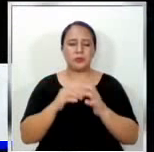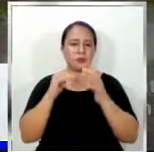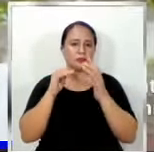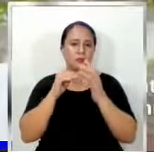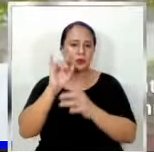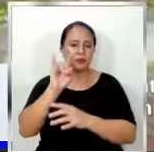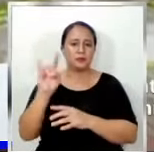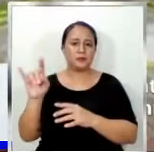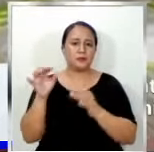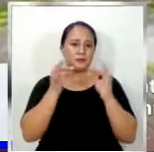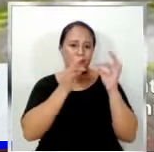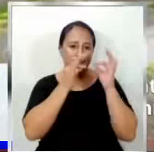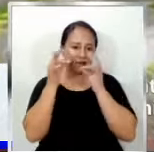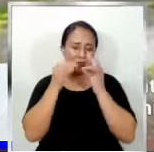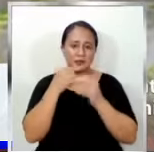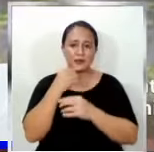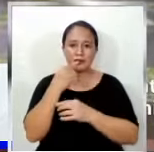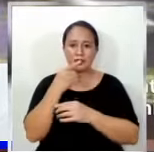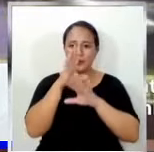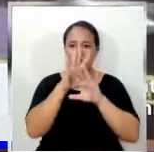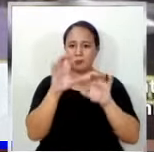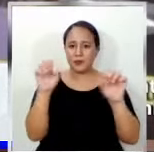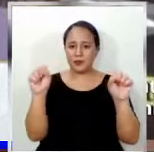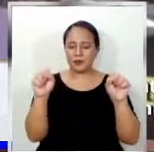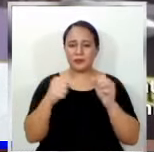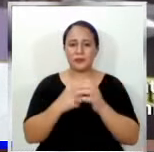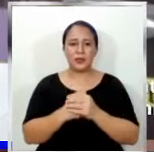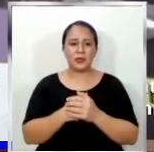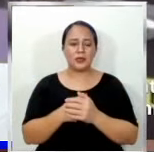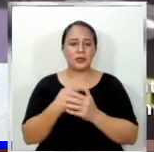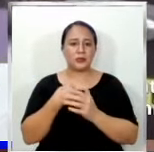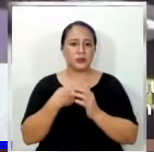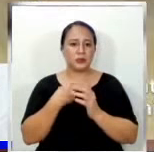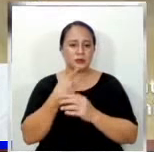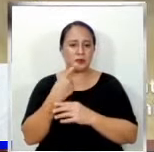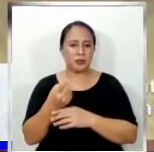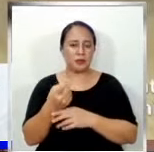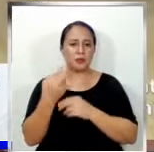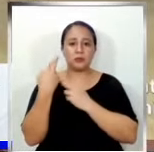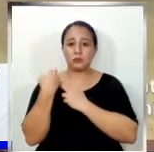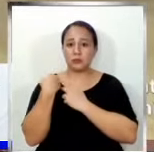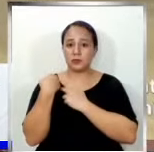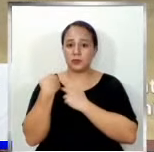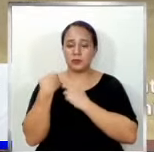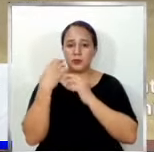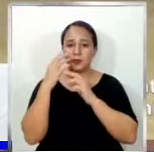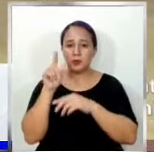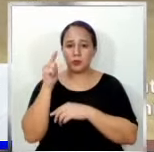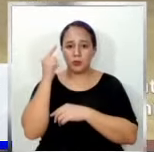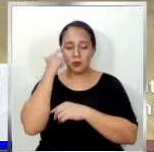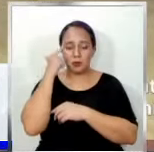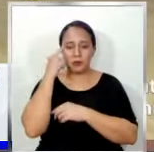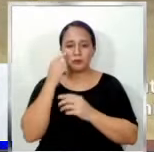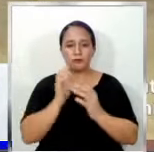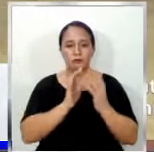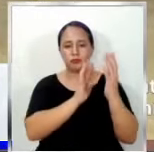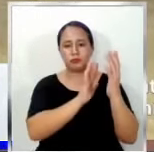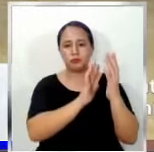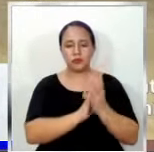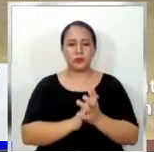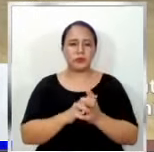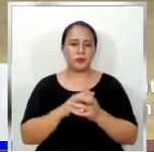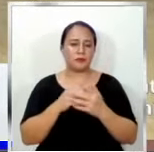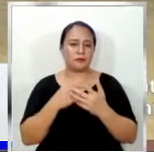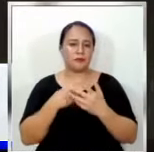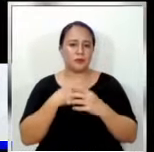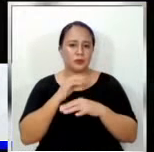administrasyon, iginitaman ng Pangulo ang anyay mandato at obligasyon ng pamahalaan na harapin ang banta ng mga kriminal at terorista gamit ang